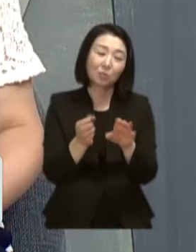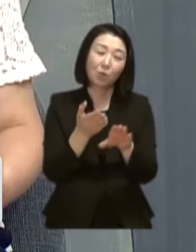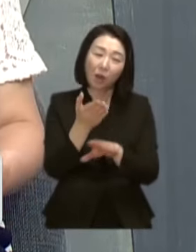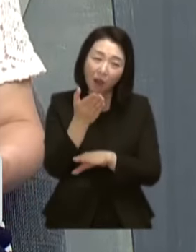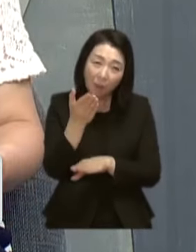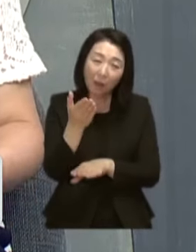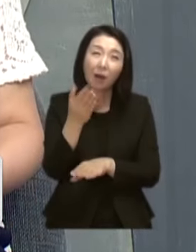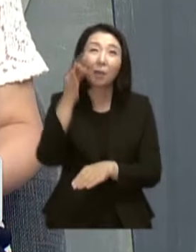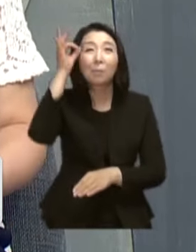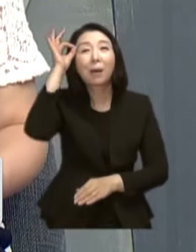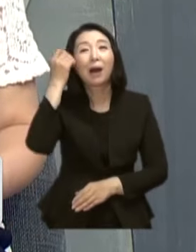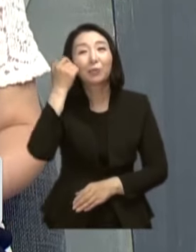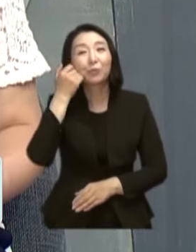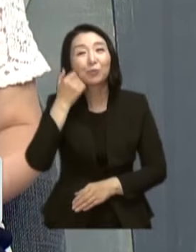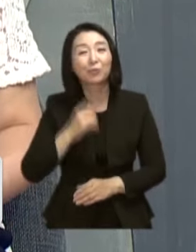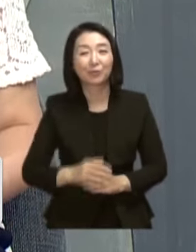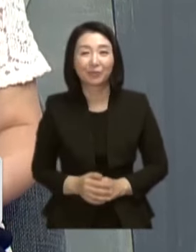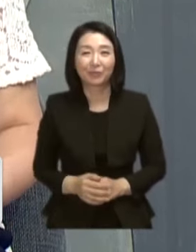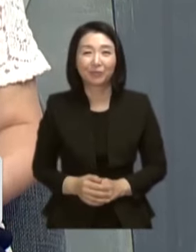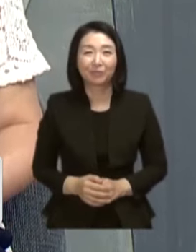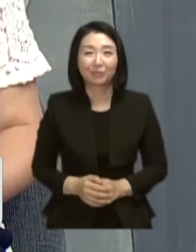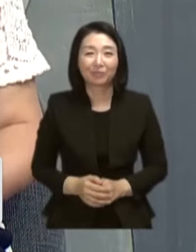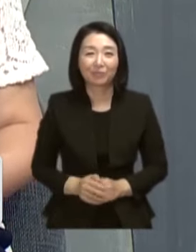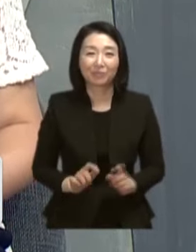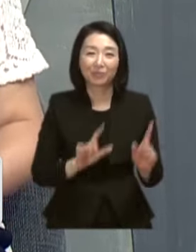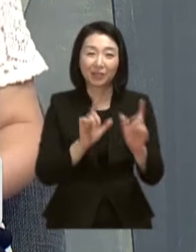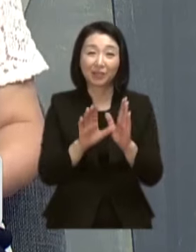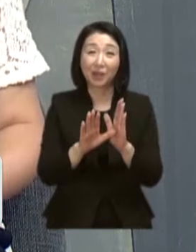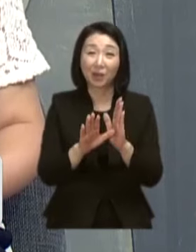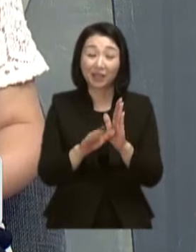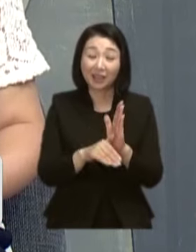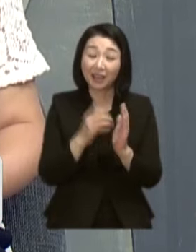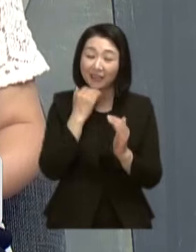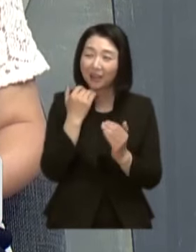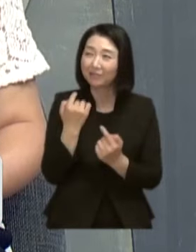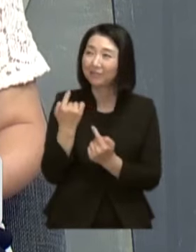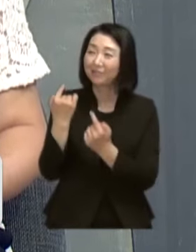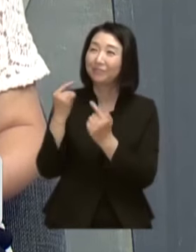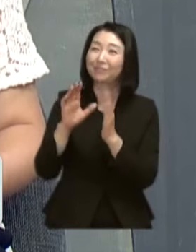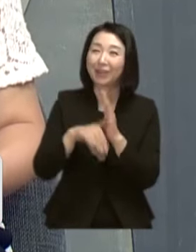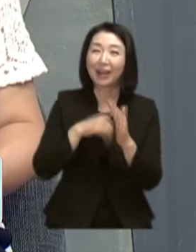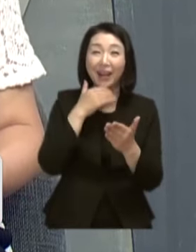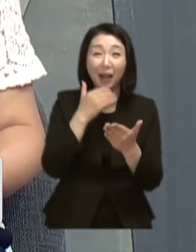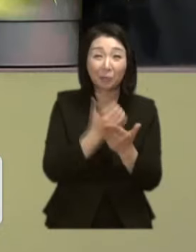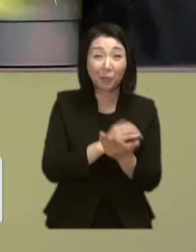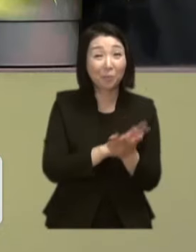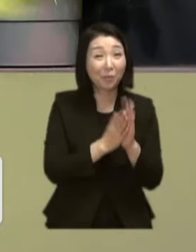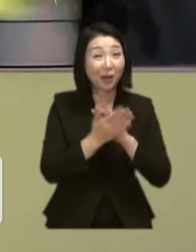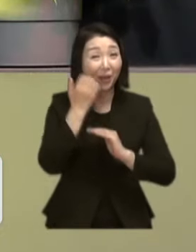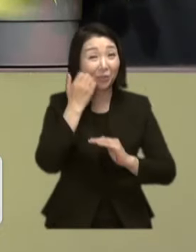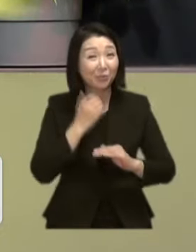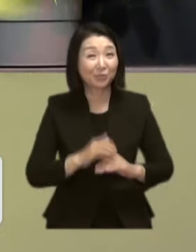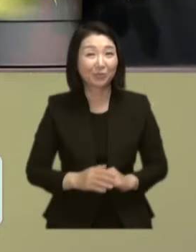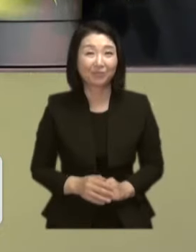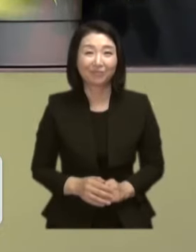혹시 있으세요? 그런 어떤 생활에서 이런 정말 나이가 들면서 더 감격적인 네. 아이? 지금도